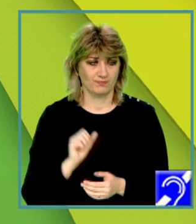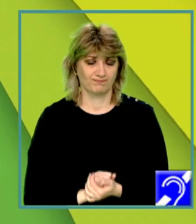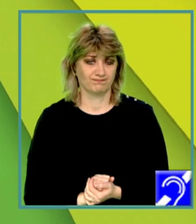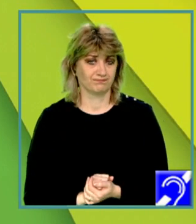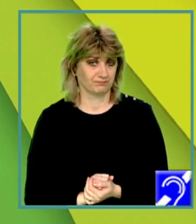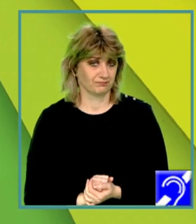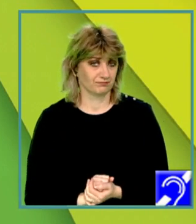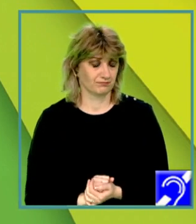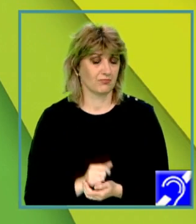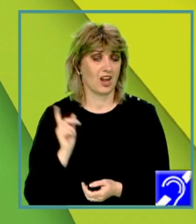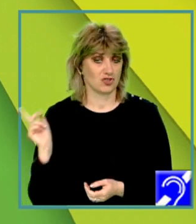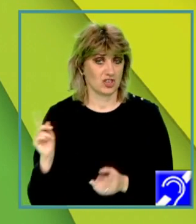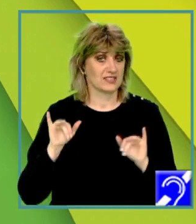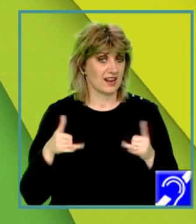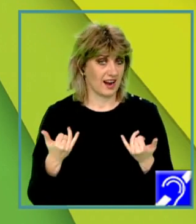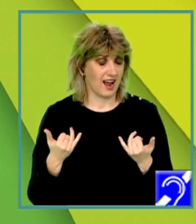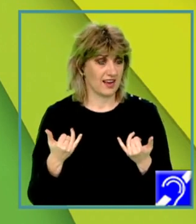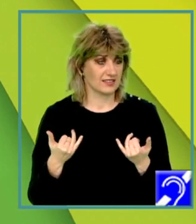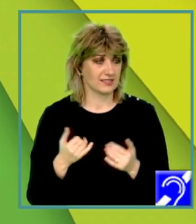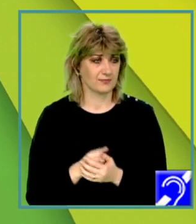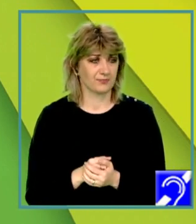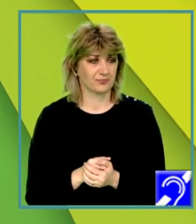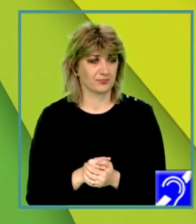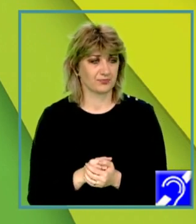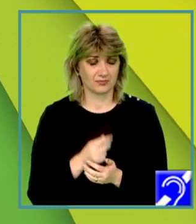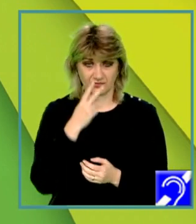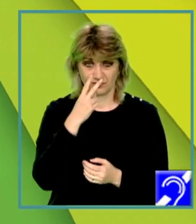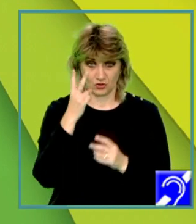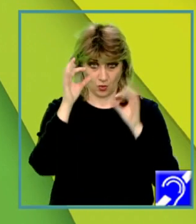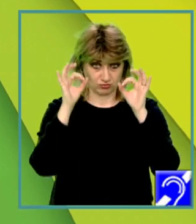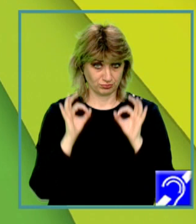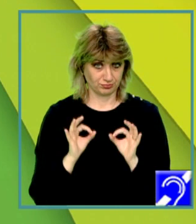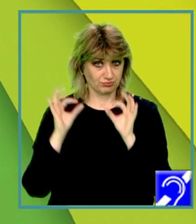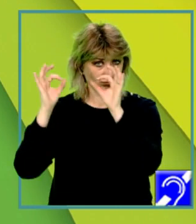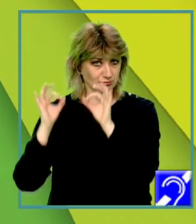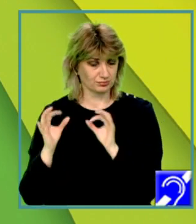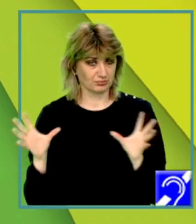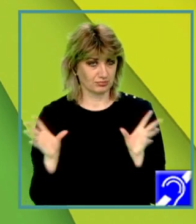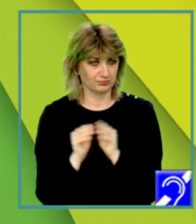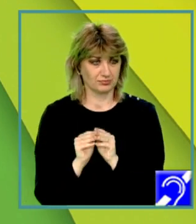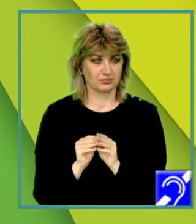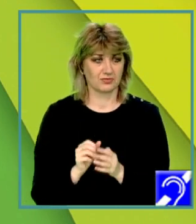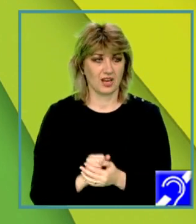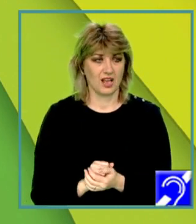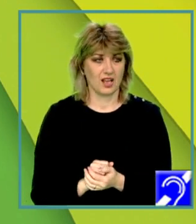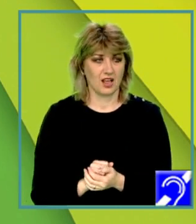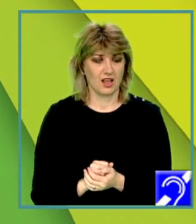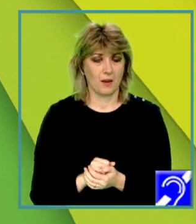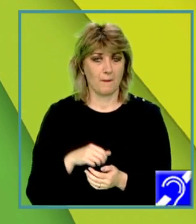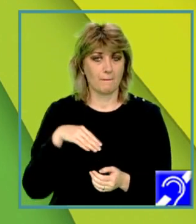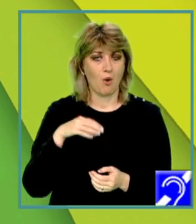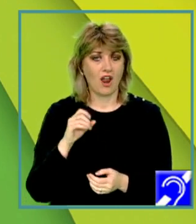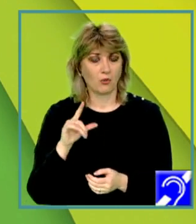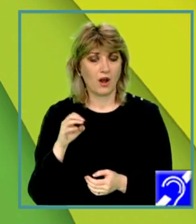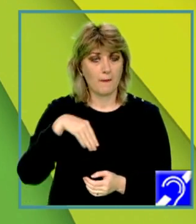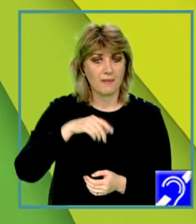caz atomi de magneziu reacționează cu molecula de oxigen și se